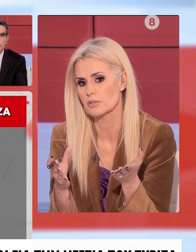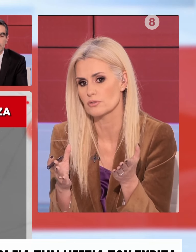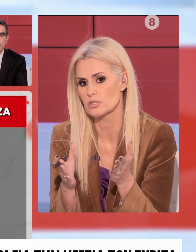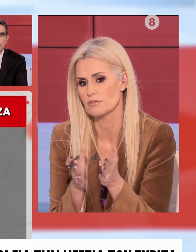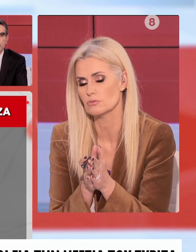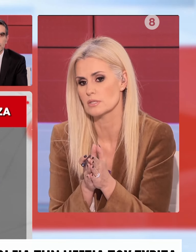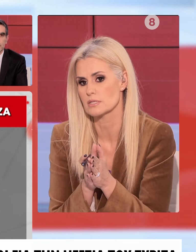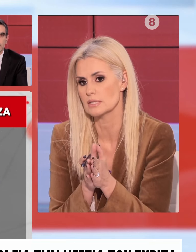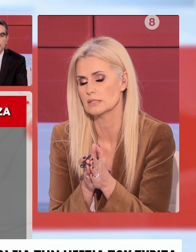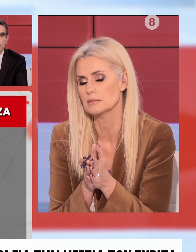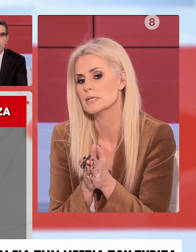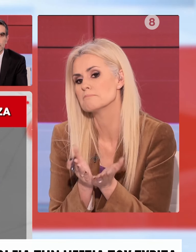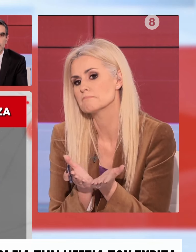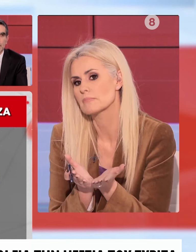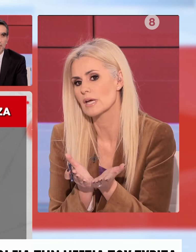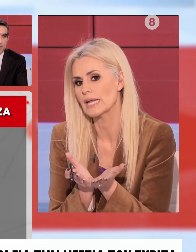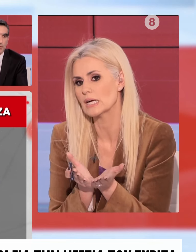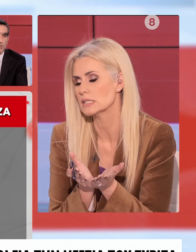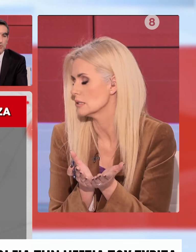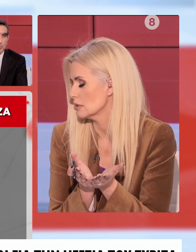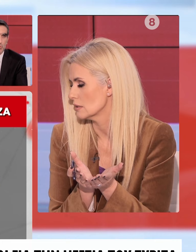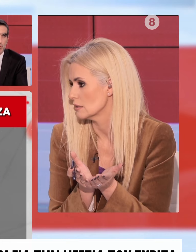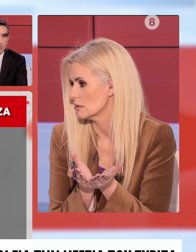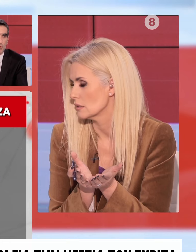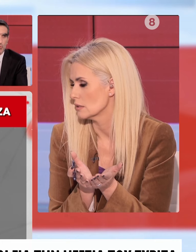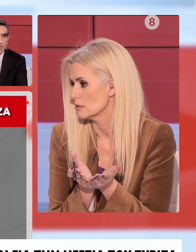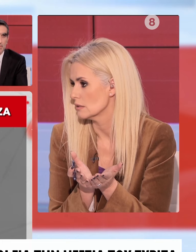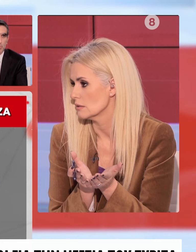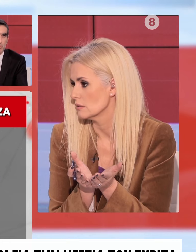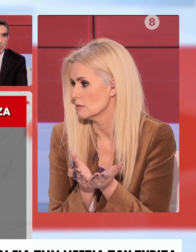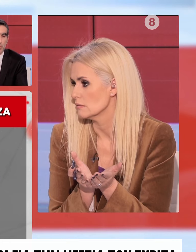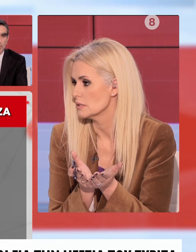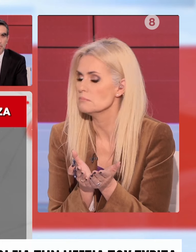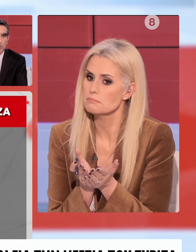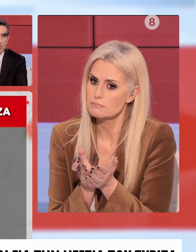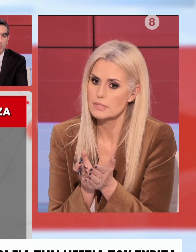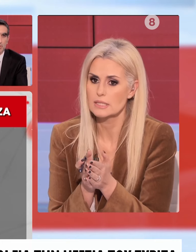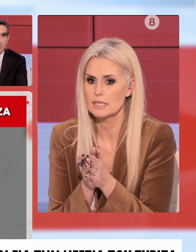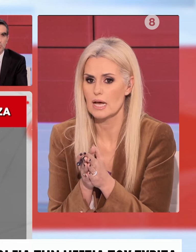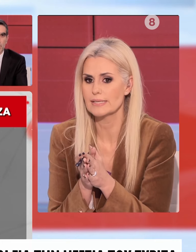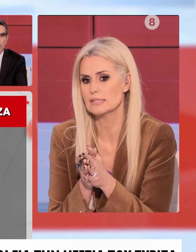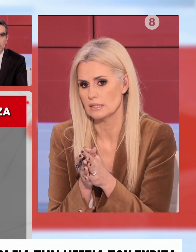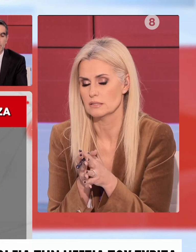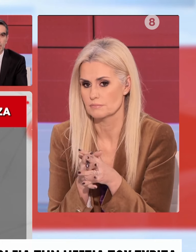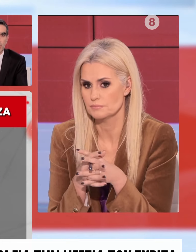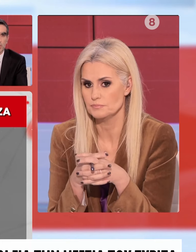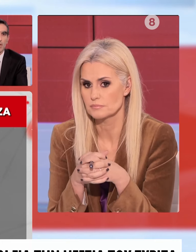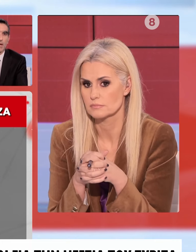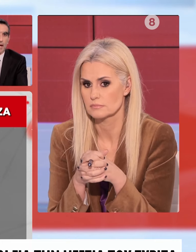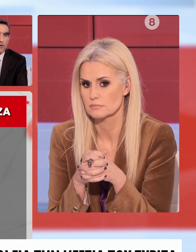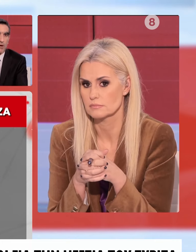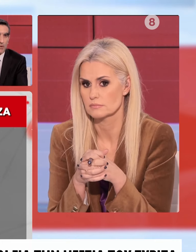τουλάχιστον οι πληροφορίες τη φέρουν σαν την. Ναι, φαίνεται ότι είναι το πρόσωπο γύρω από την οποία συνασπίζονται όλοι οι υπόλοιποι. Δηλαδή, ο κύριος Τεμπονέρας και με την ομιλία του σήμερα είπε